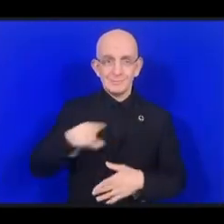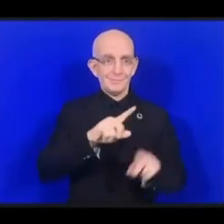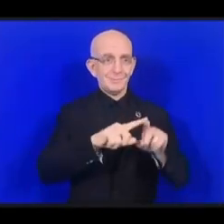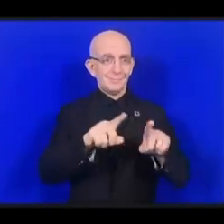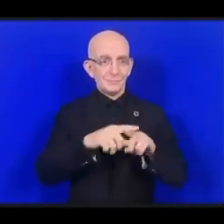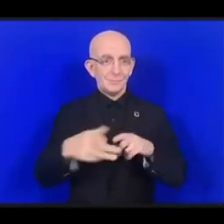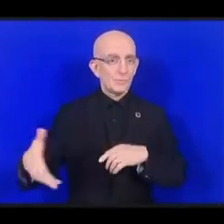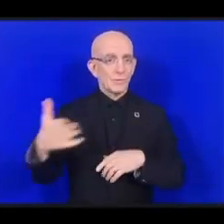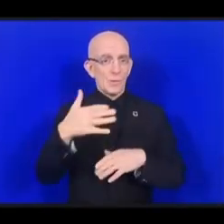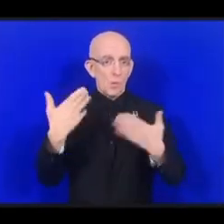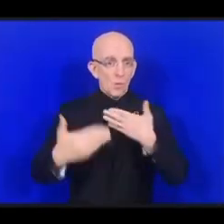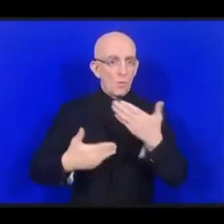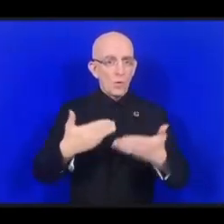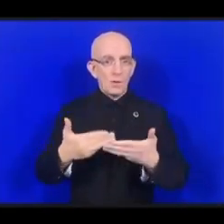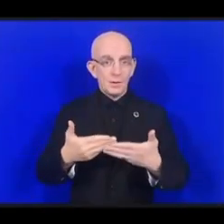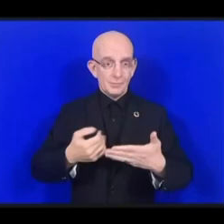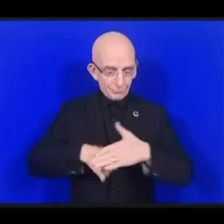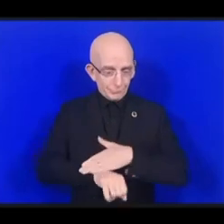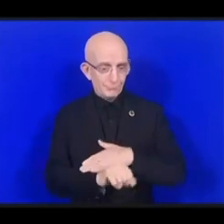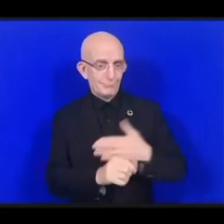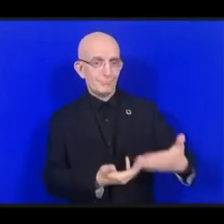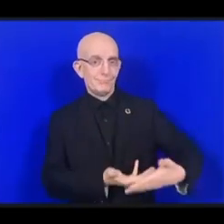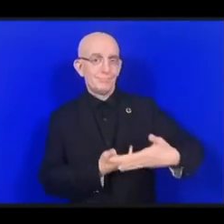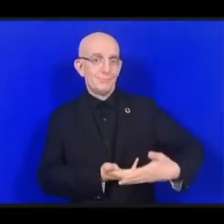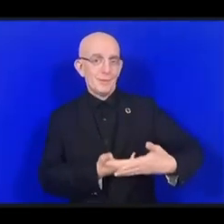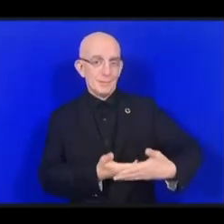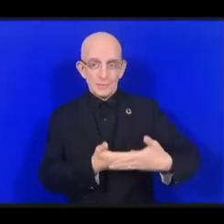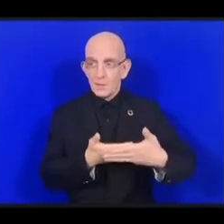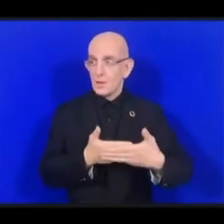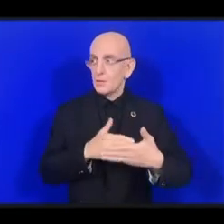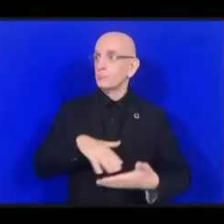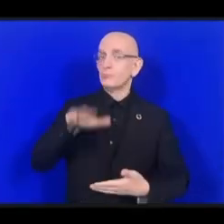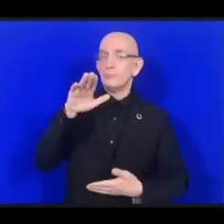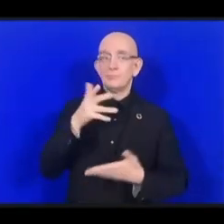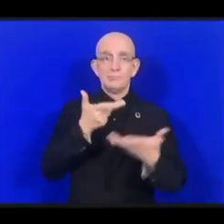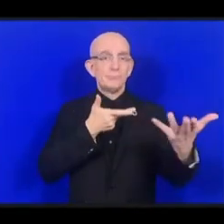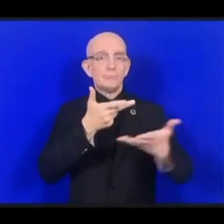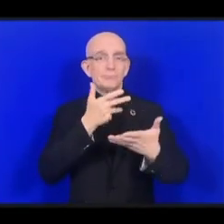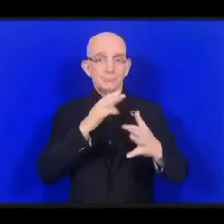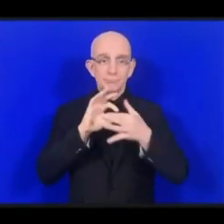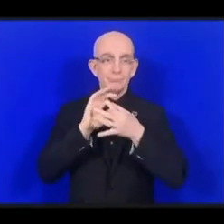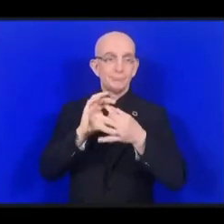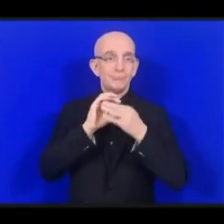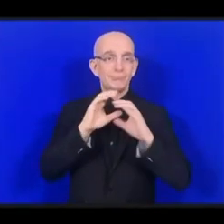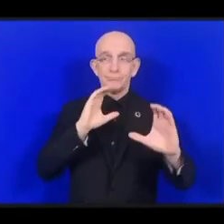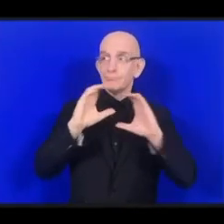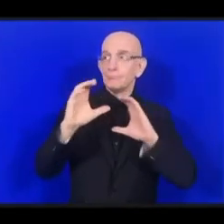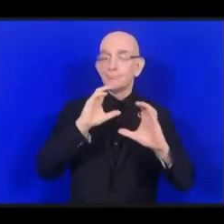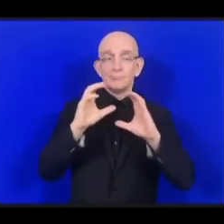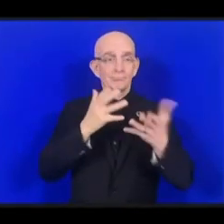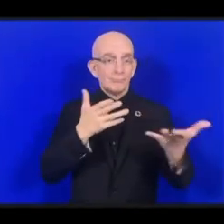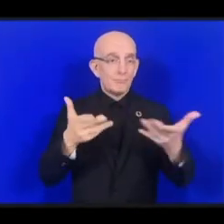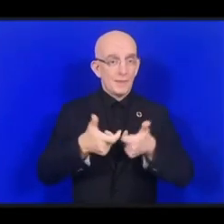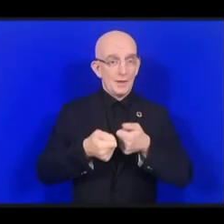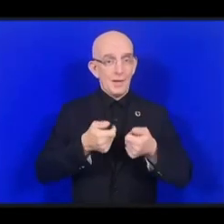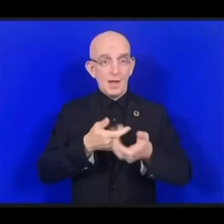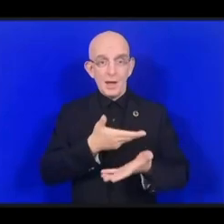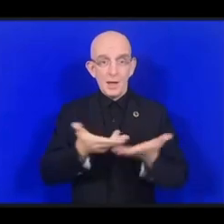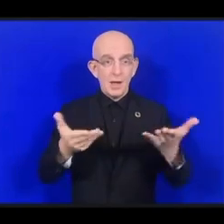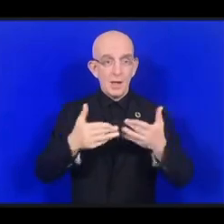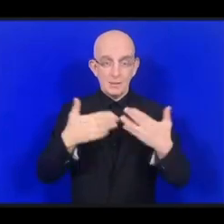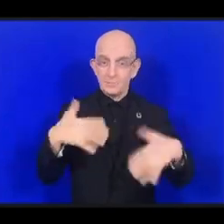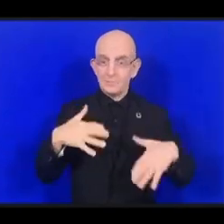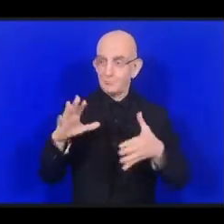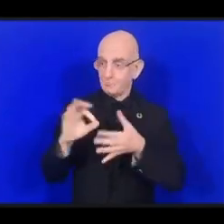コミュニケーションは私たちの生活のほとんどあらゆる場面の意となっていますインターネットは